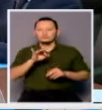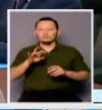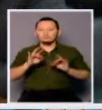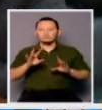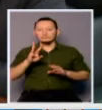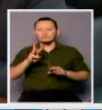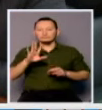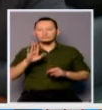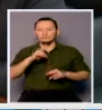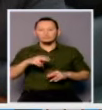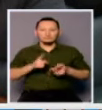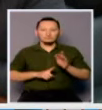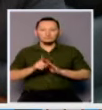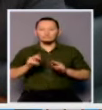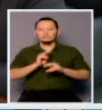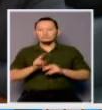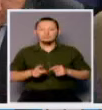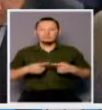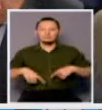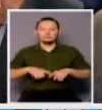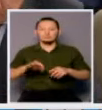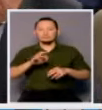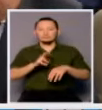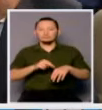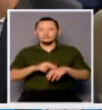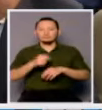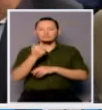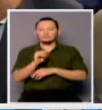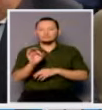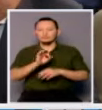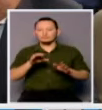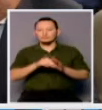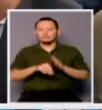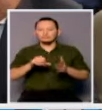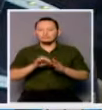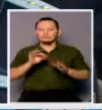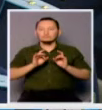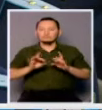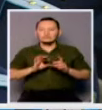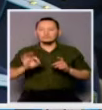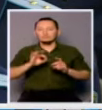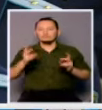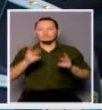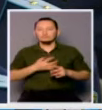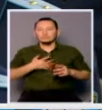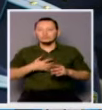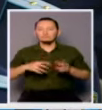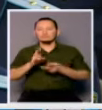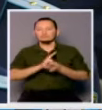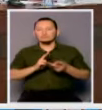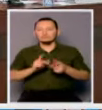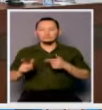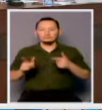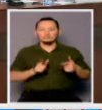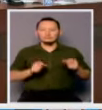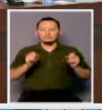МВД оптимизирует штатную численность, избавит полицию от несвойственных функций, а также рассказал о необходимости изменить систему подготовки